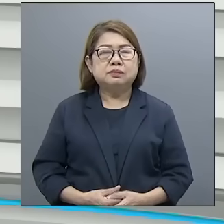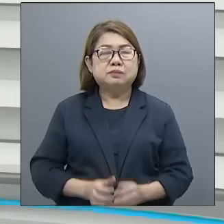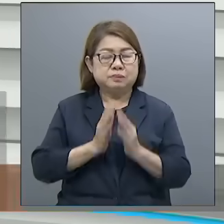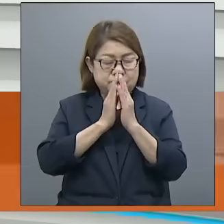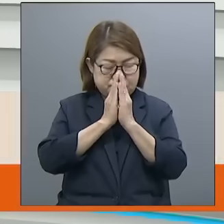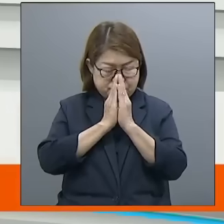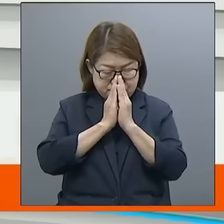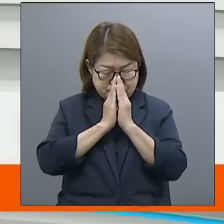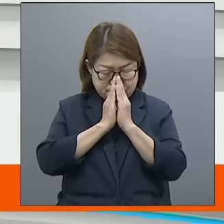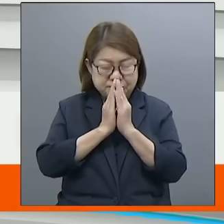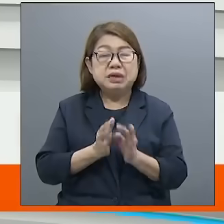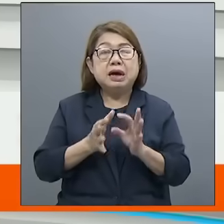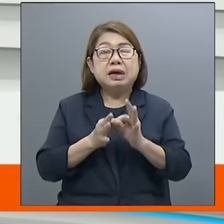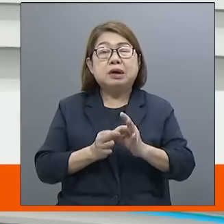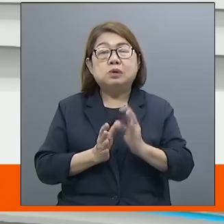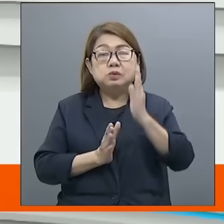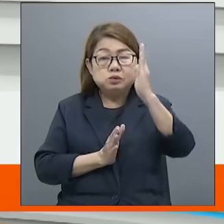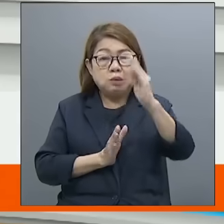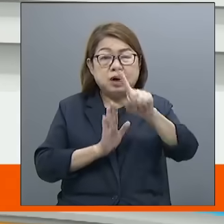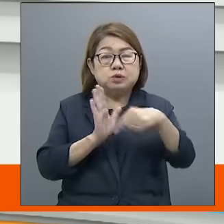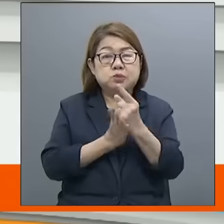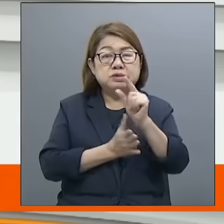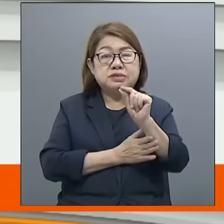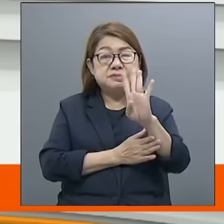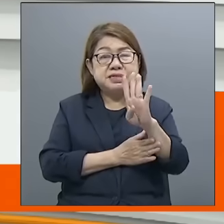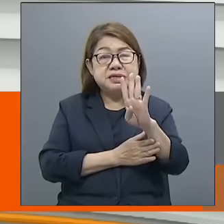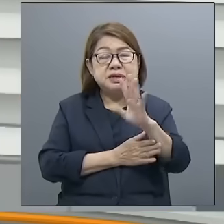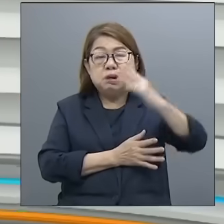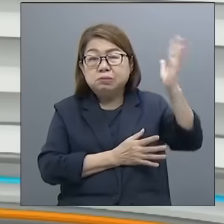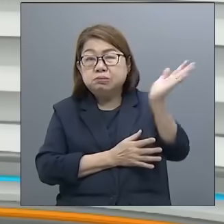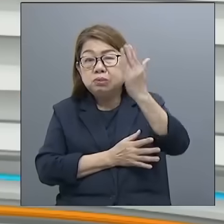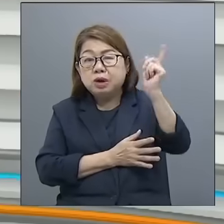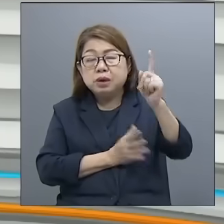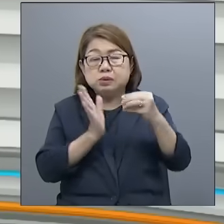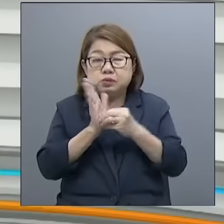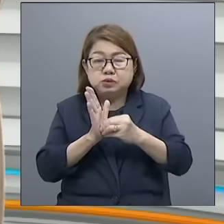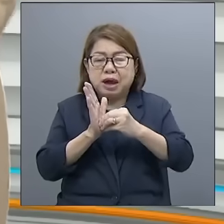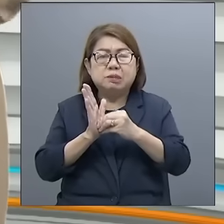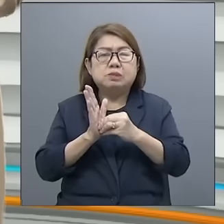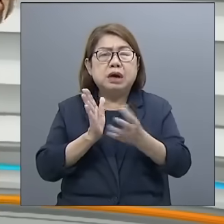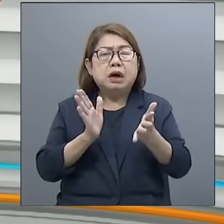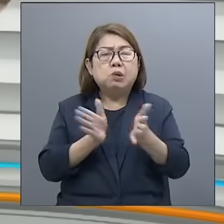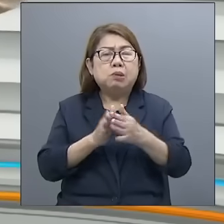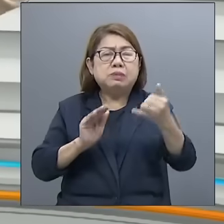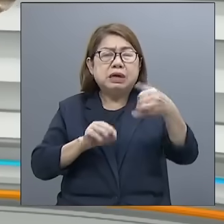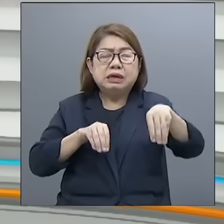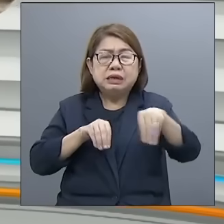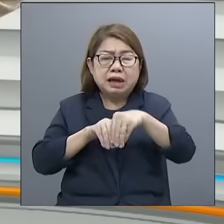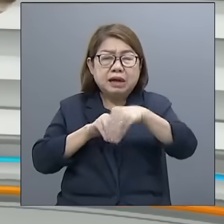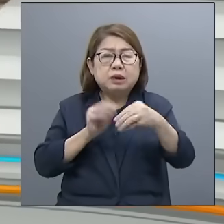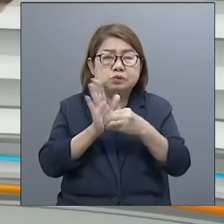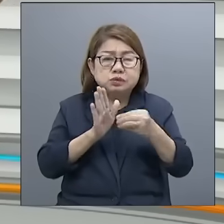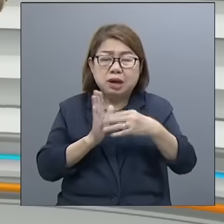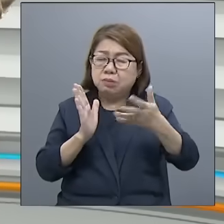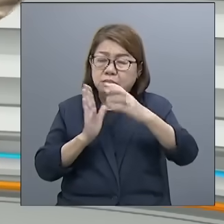สวัสดีค่ะสภาพอากาศใน24ชั่วโมงข้างหน้านี้บริเวณกรุงเทพปริมณฑลและทั่วทุกภาคก็ยังคงมีฝนตกหนักนะคะและแนะนำว่าตล